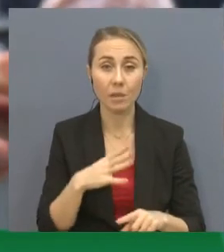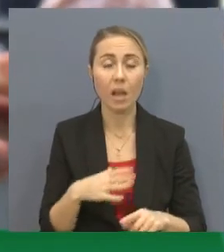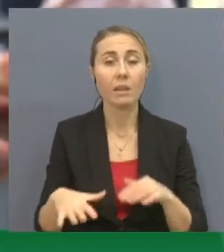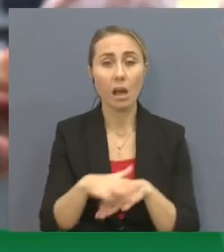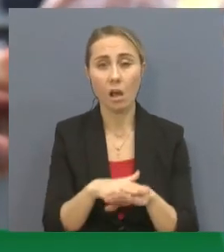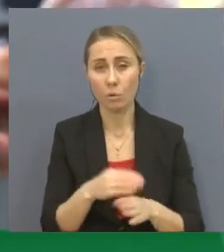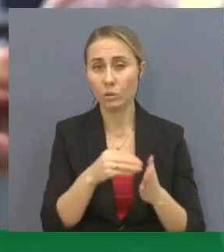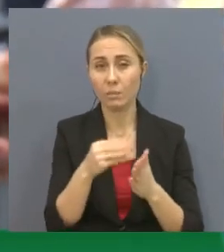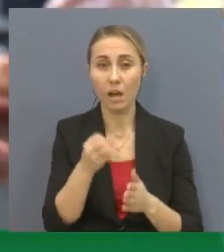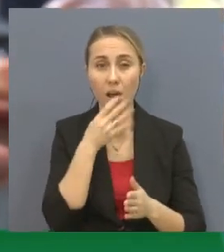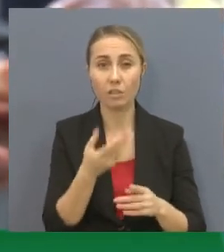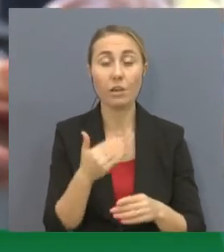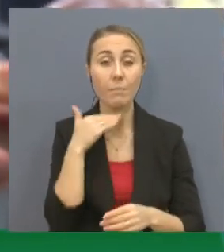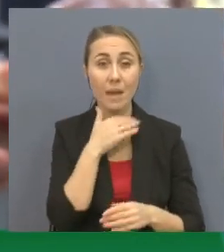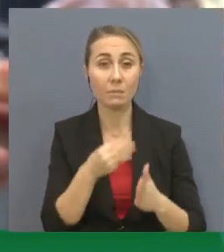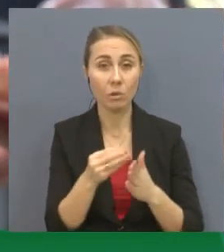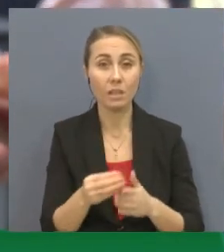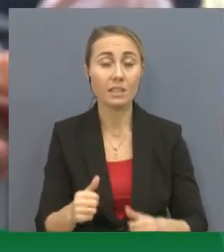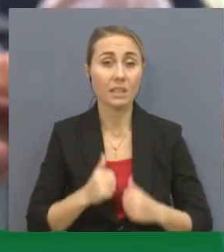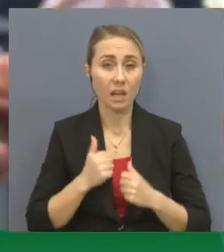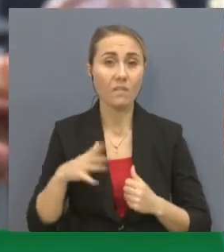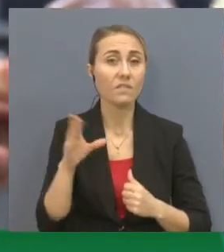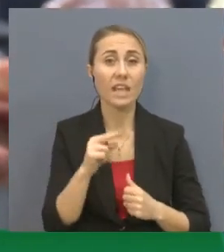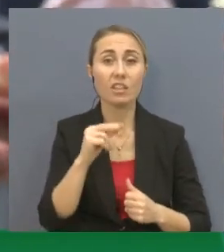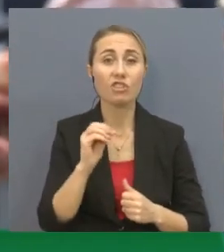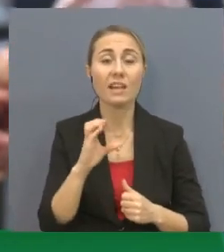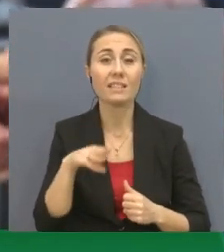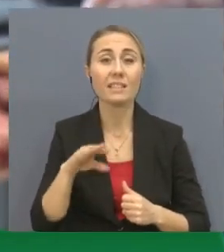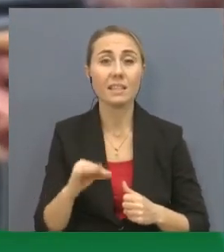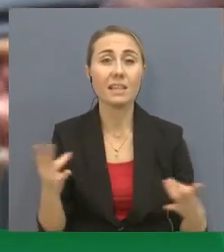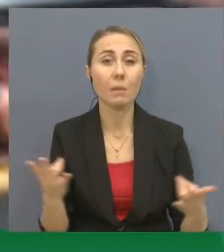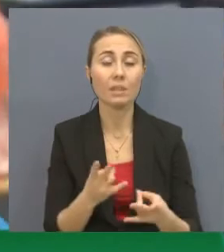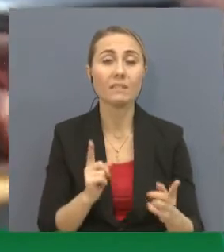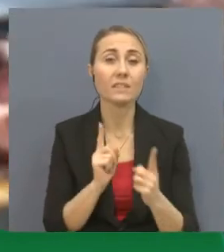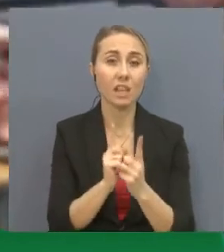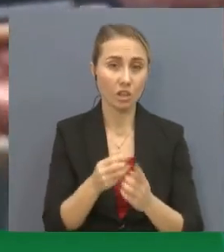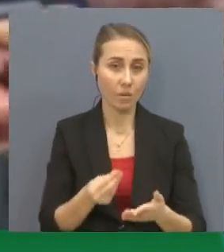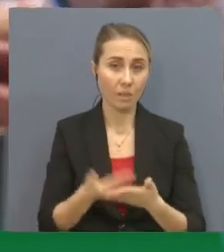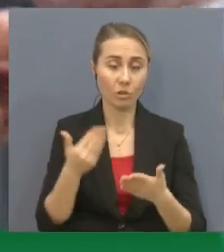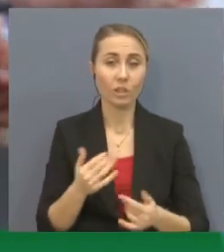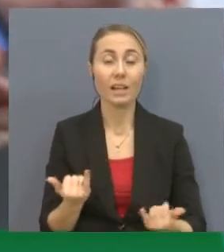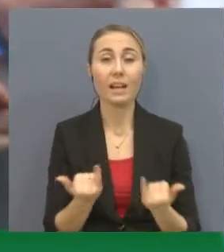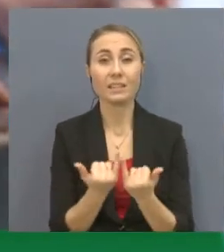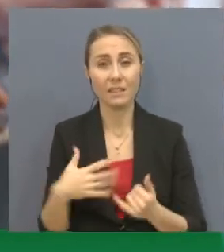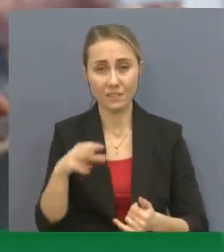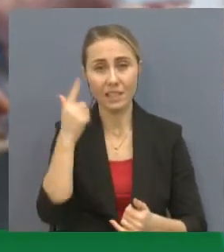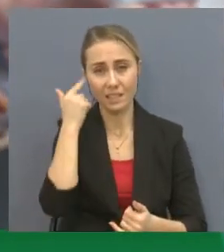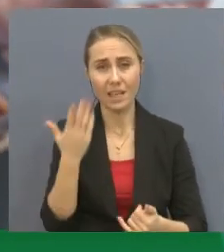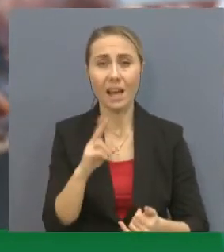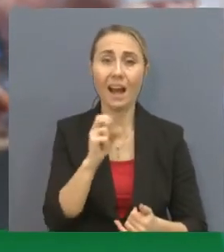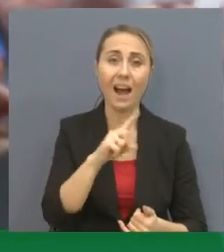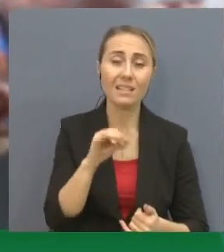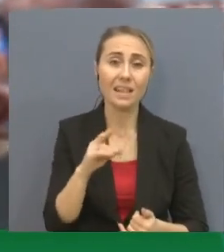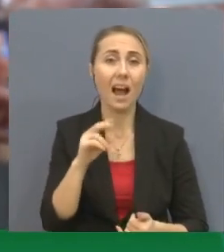сейчас когда мясо покупают сразу стараются купить все части необходимые для встречи почетных гостей вы и сами знаете коза